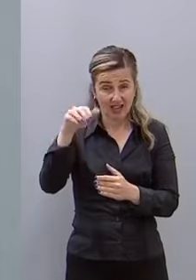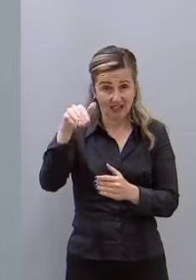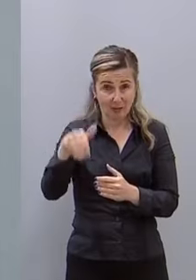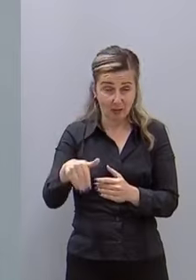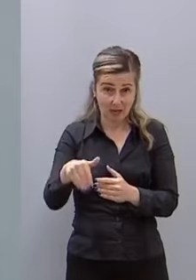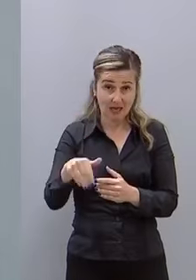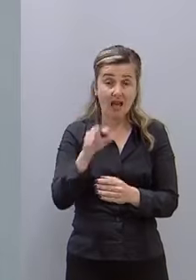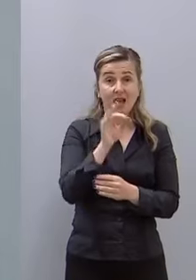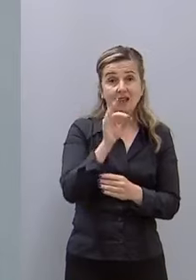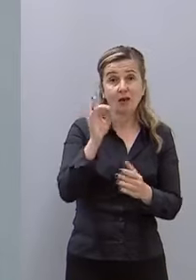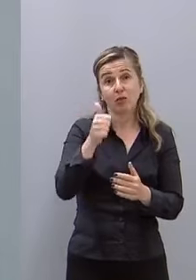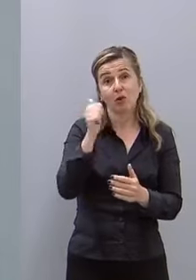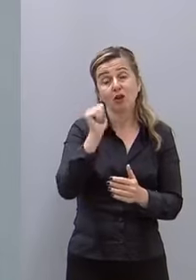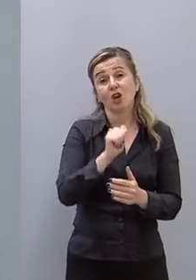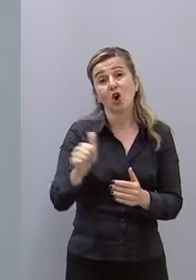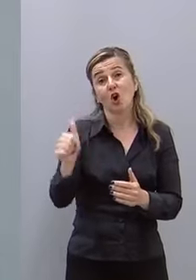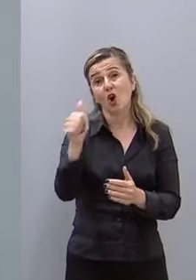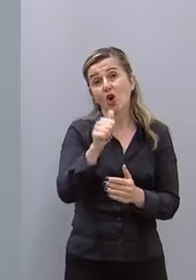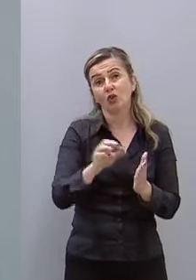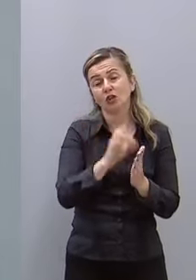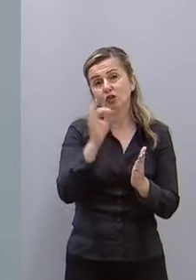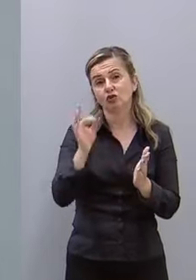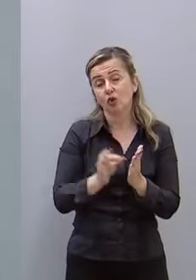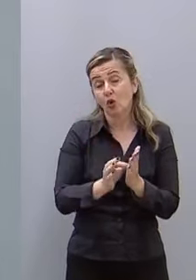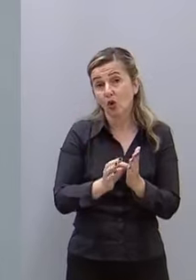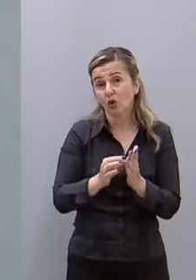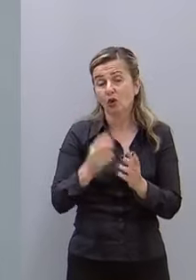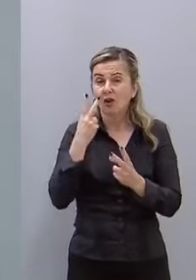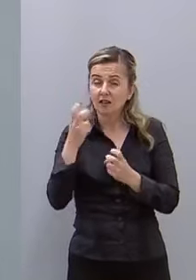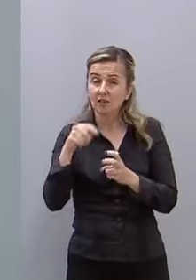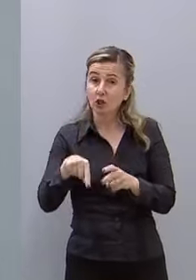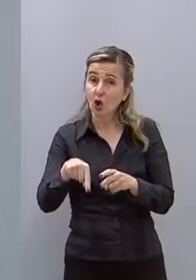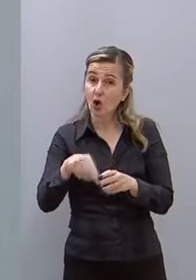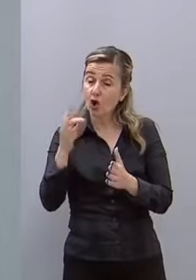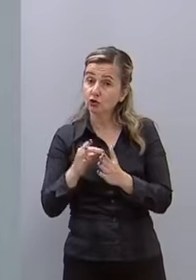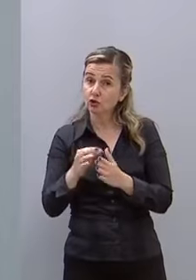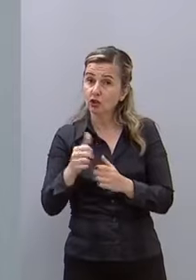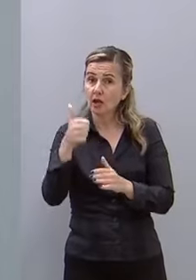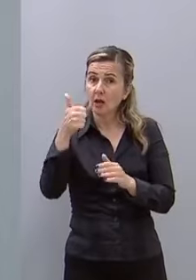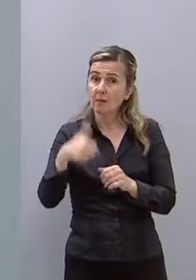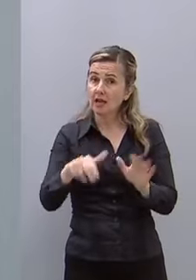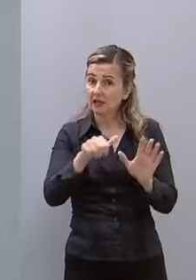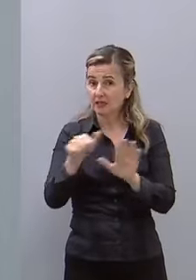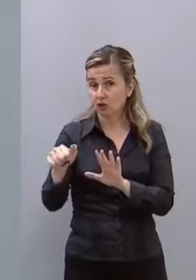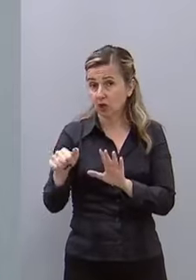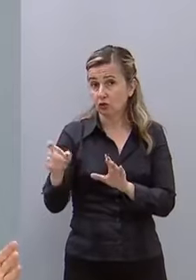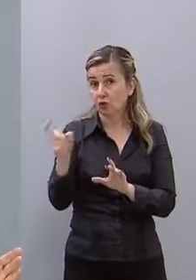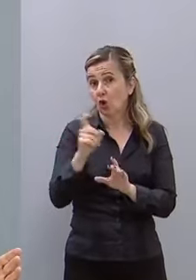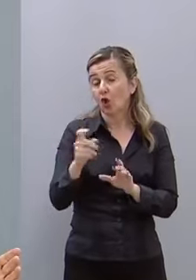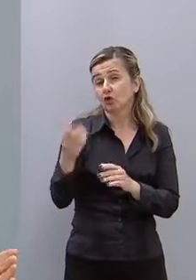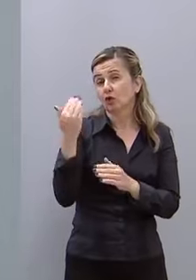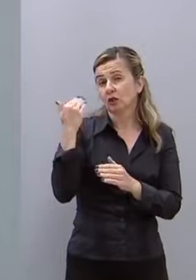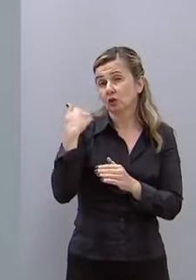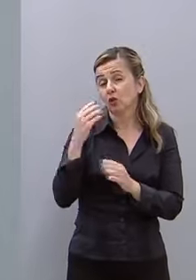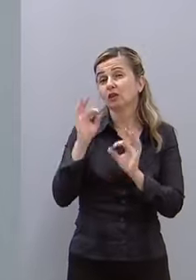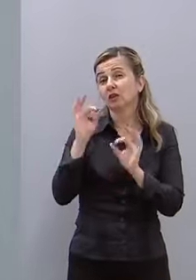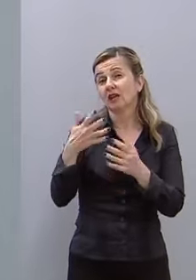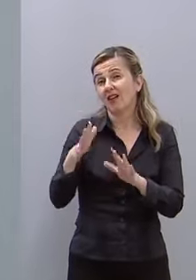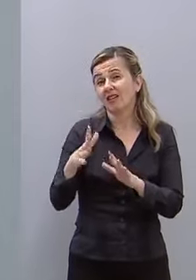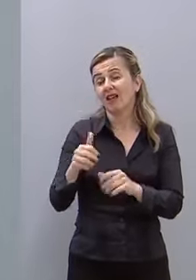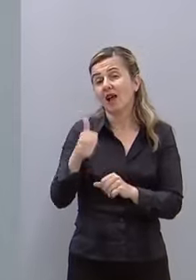giorno che possiamo fare voi vedete noi siamo sull'ordine oggi sono 1.600 nei giorni scorsi siamo arrivati anche a 1.900 quindi